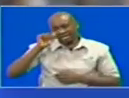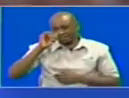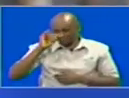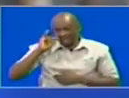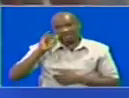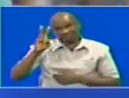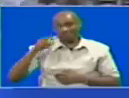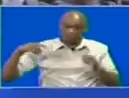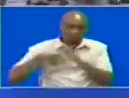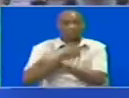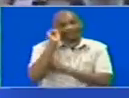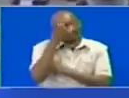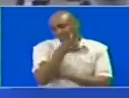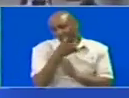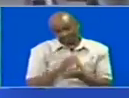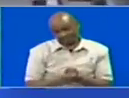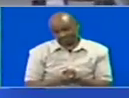kuingia katika sehemu yetu ya Kenya.